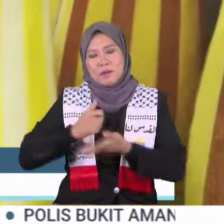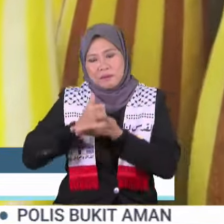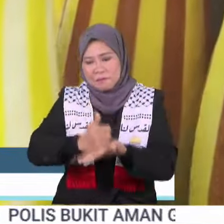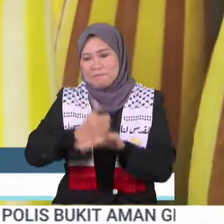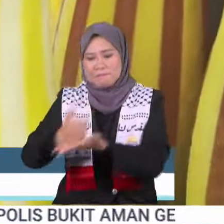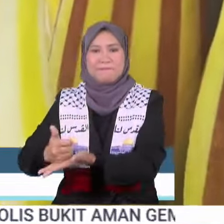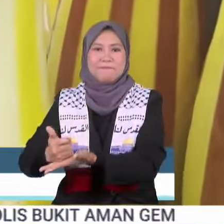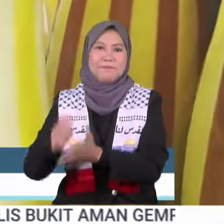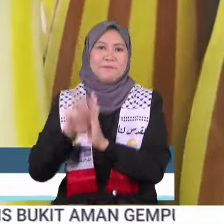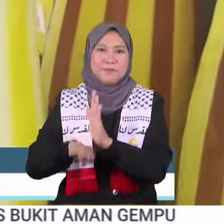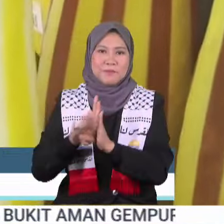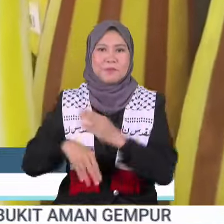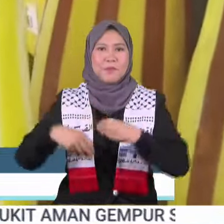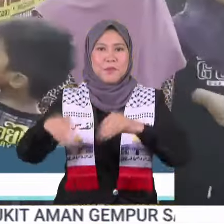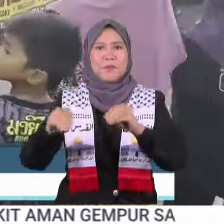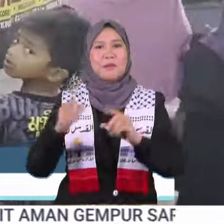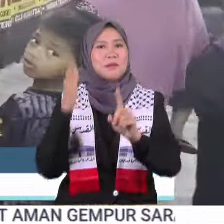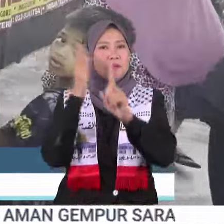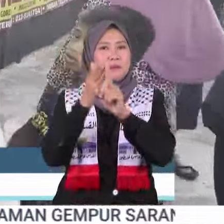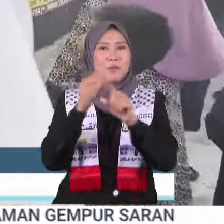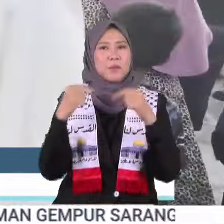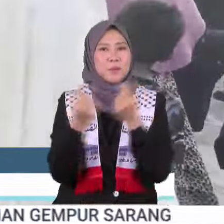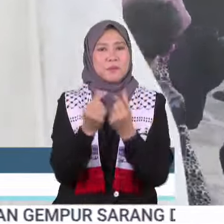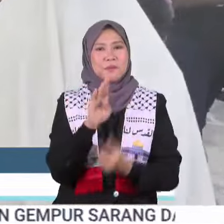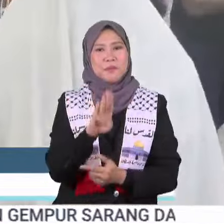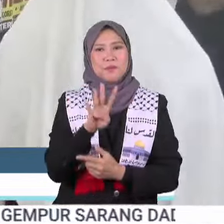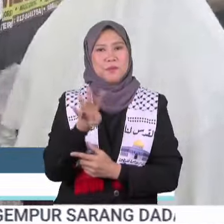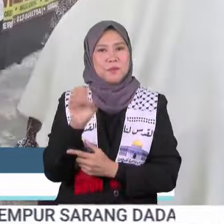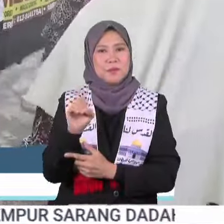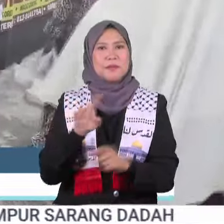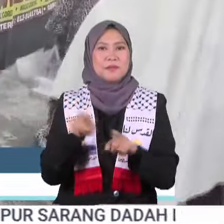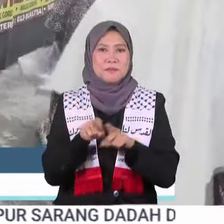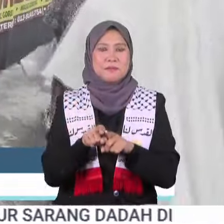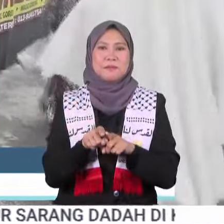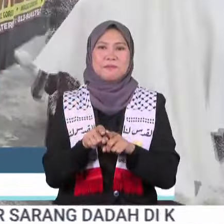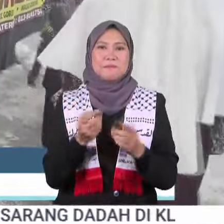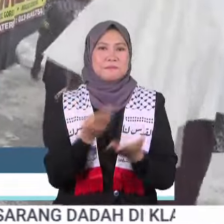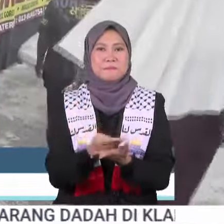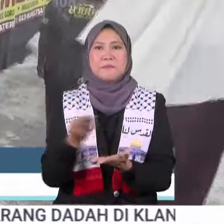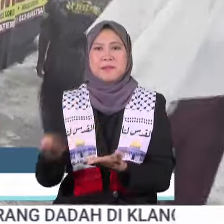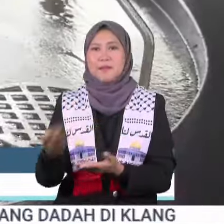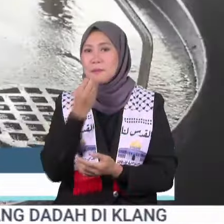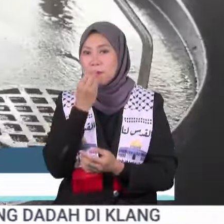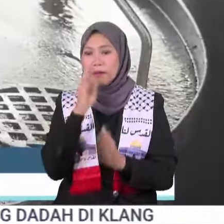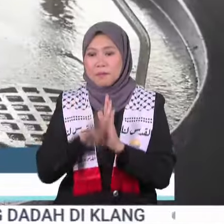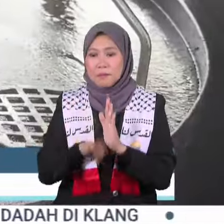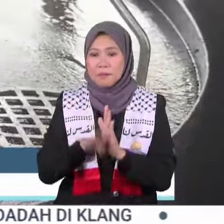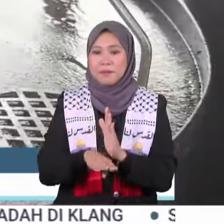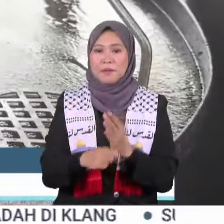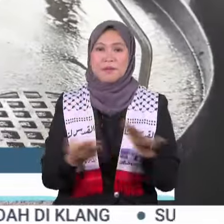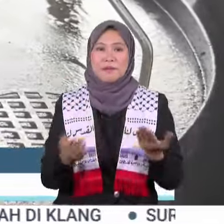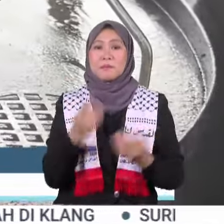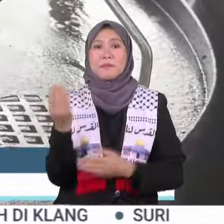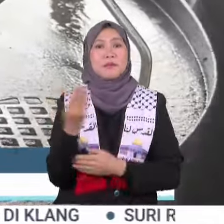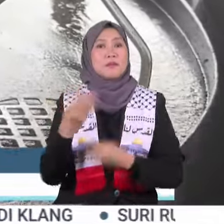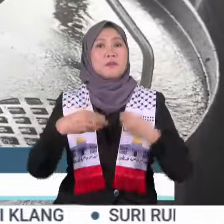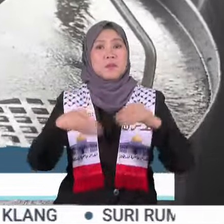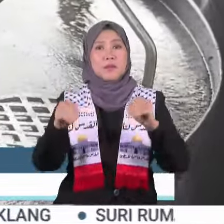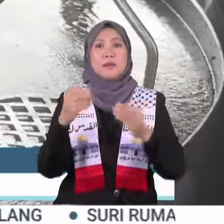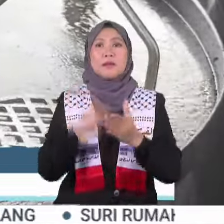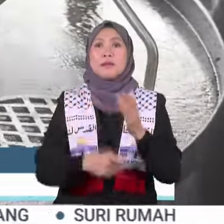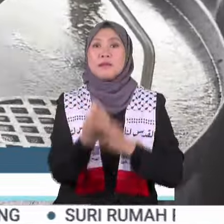ramai khususnya golongan B40 untuk turut sama menikmati hidangan tersebut yang biasanya dijual pada